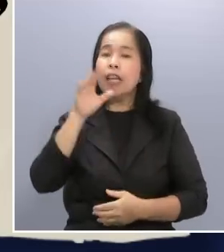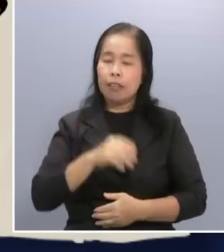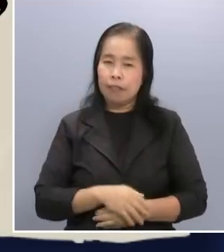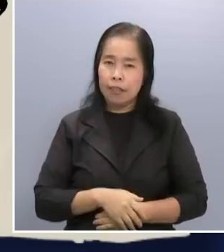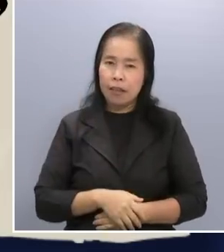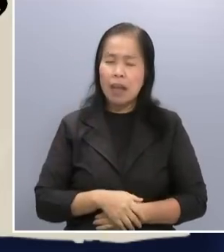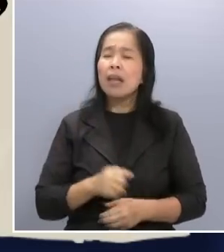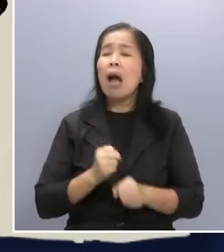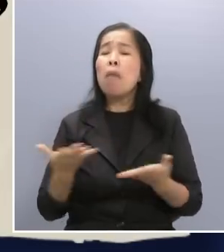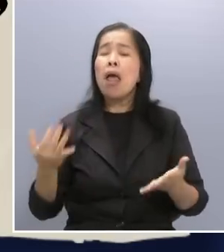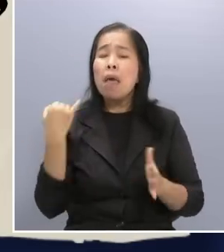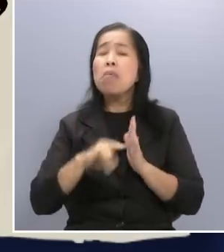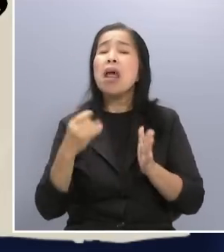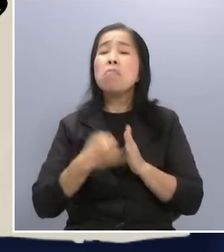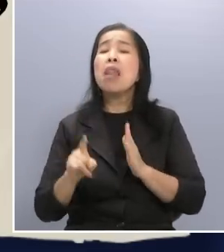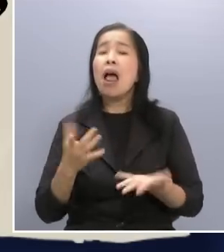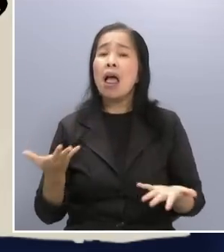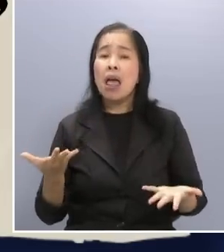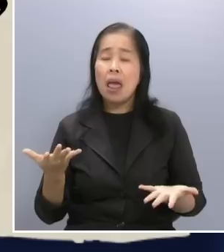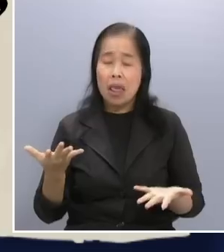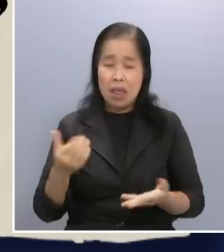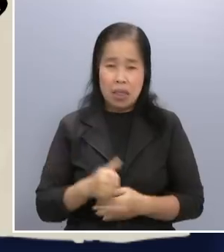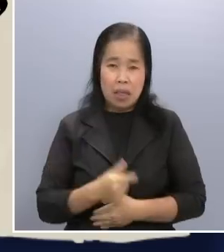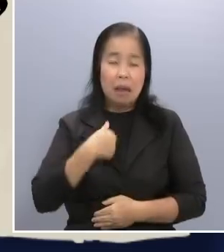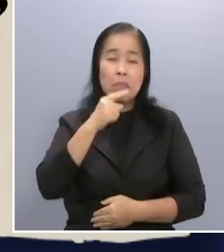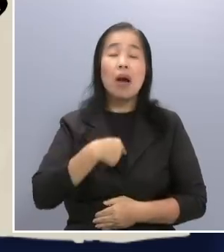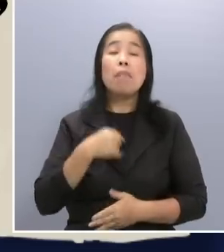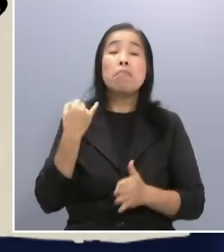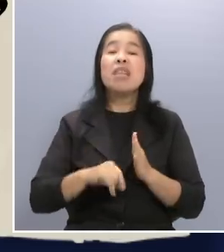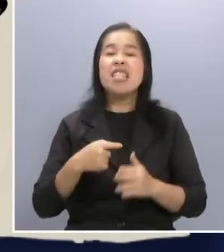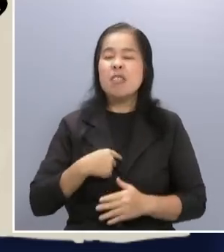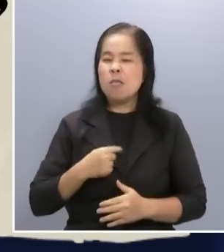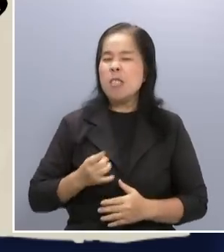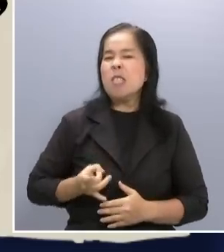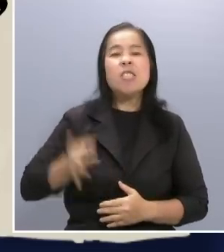ามนี่มันข้อหาอะไรครับไปแกล้งเมียหมวดบอกเลยข้อหาหมั่นไส